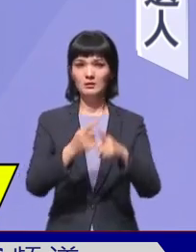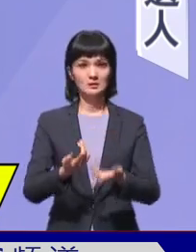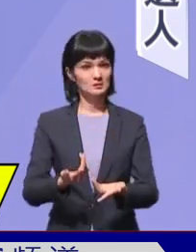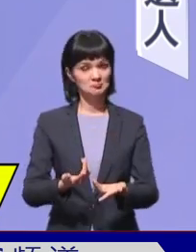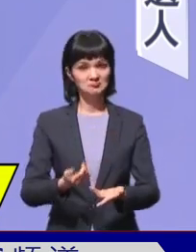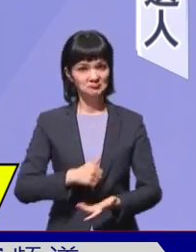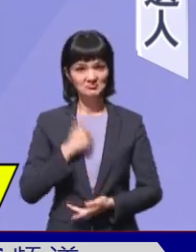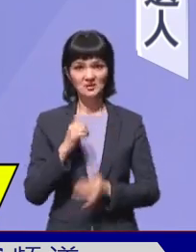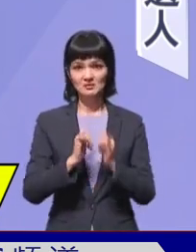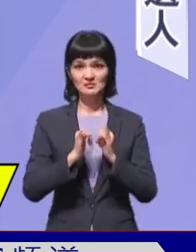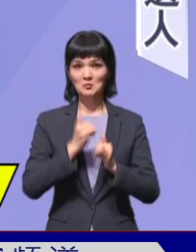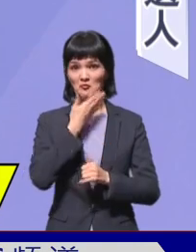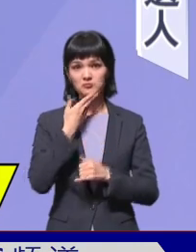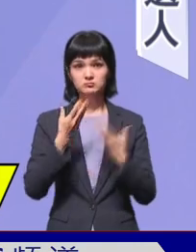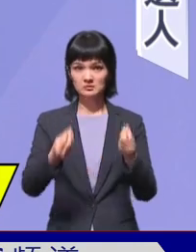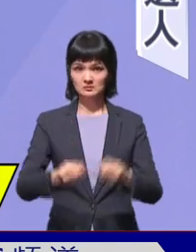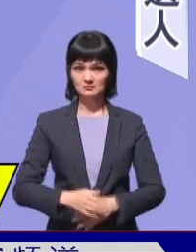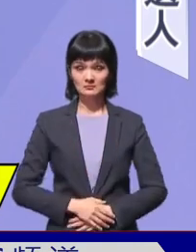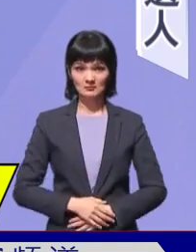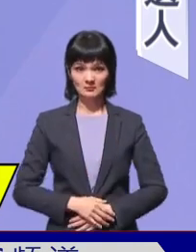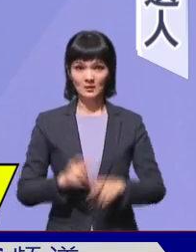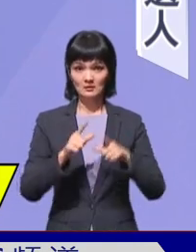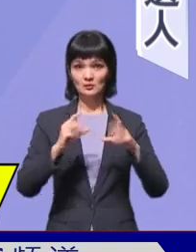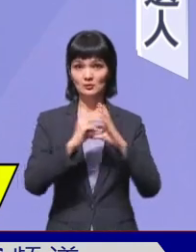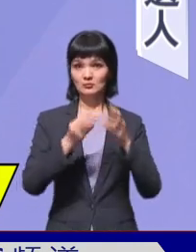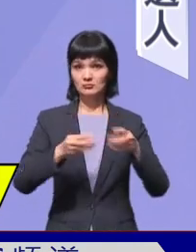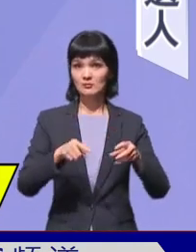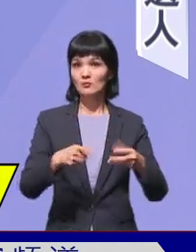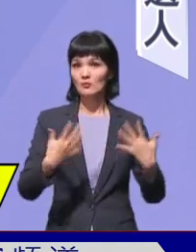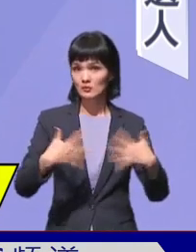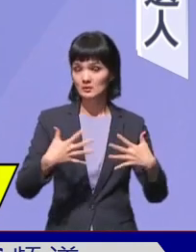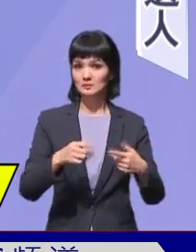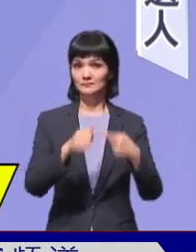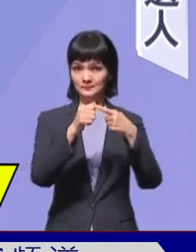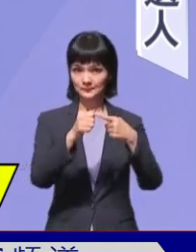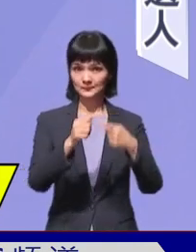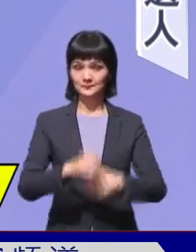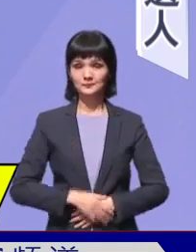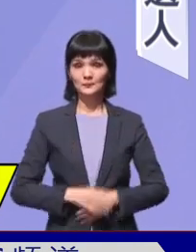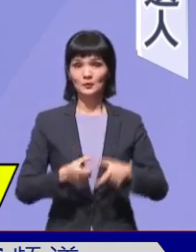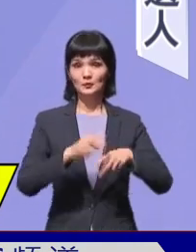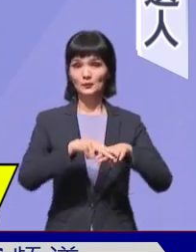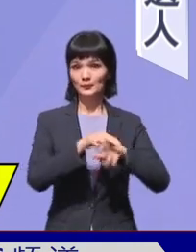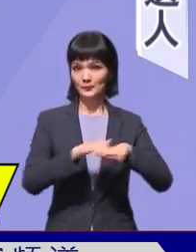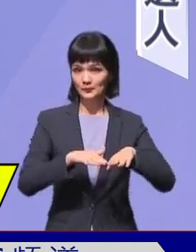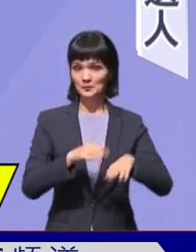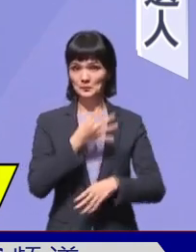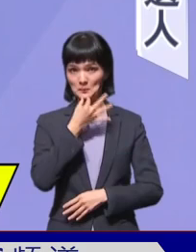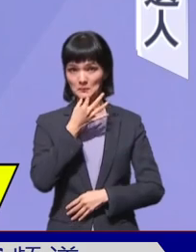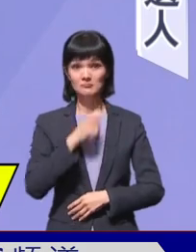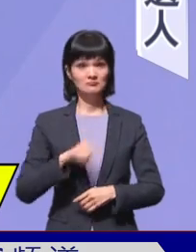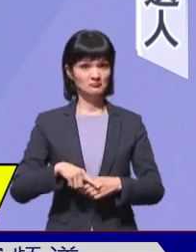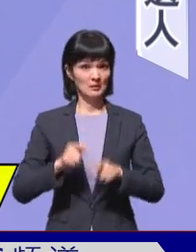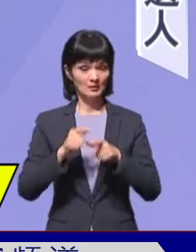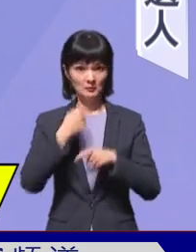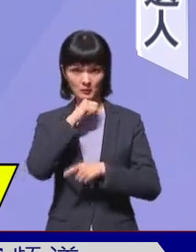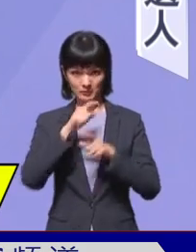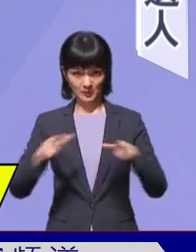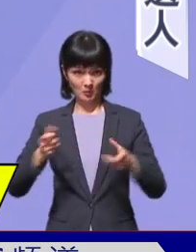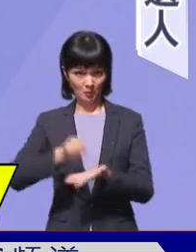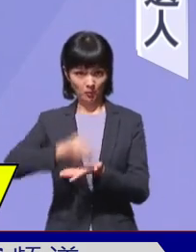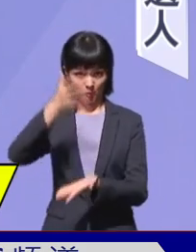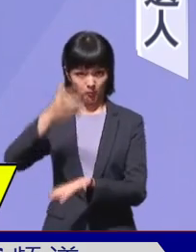不是市民之福。面对大巨蛋有几个层面的问题，第一，公安的问题。台湾大型建物非常